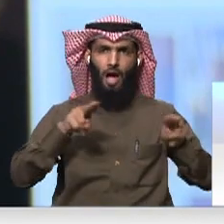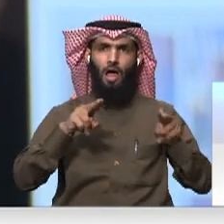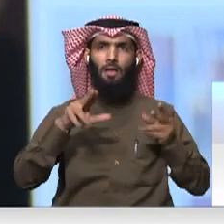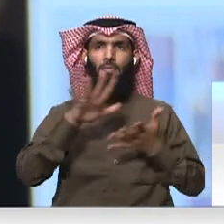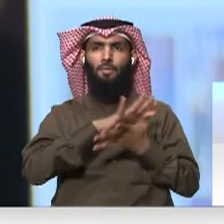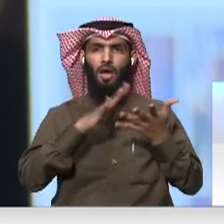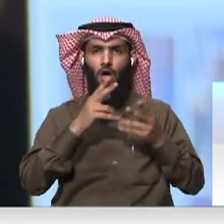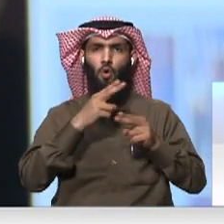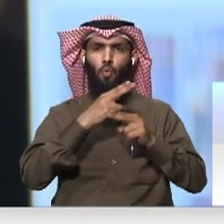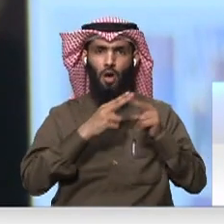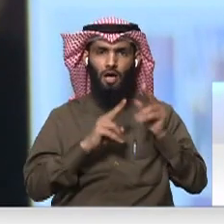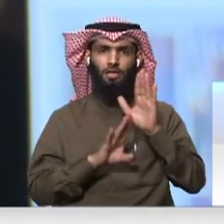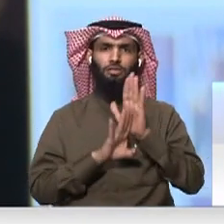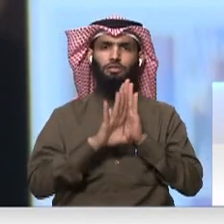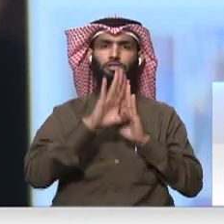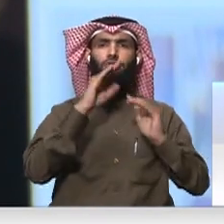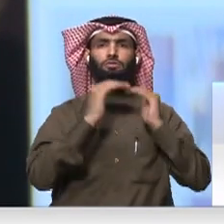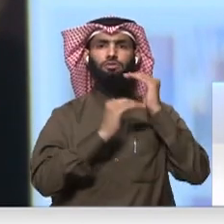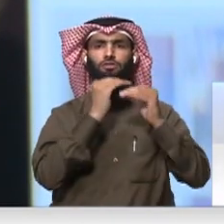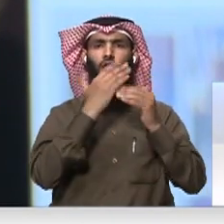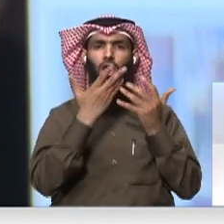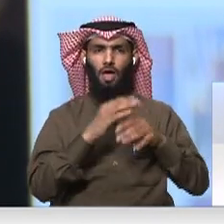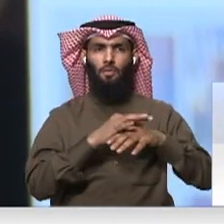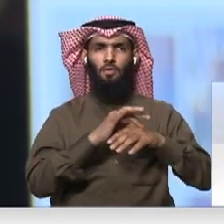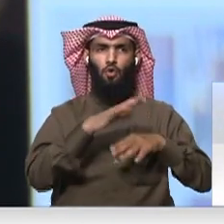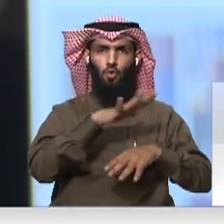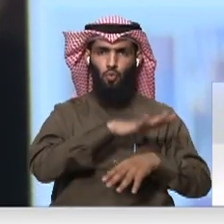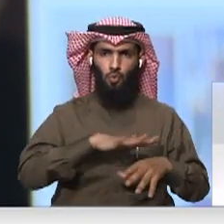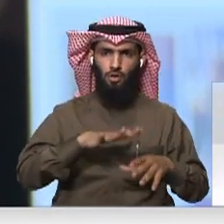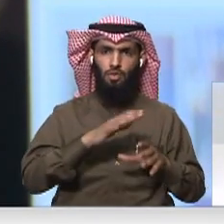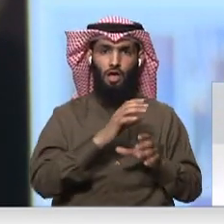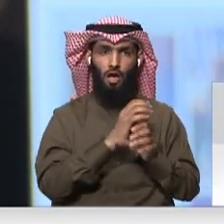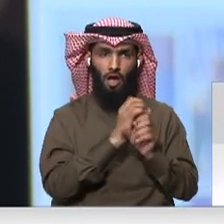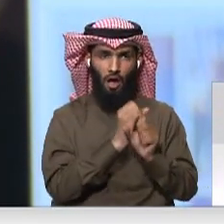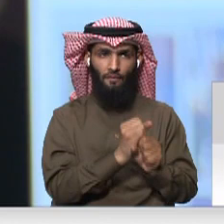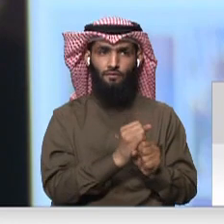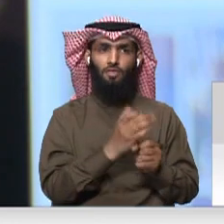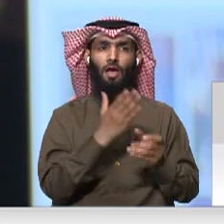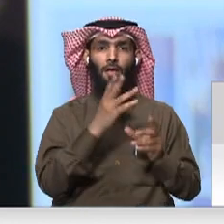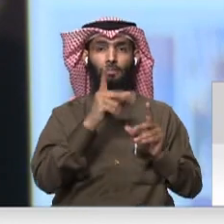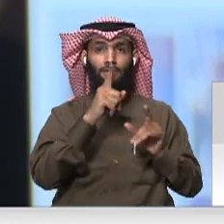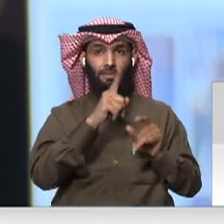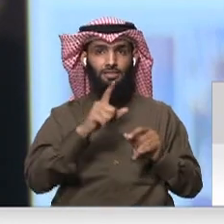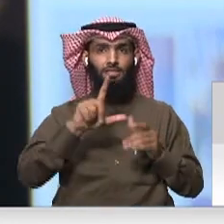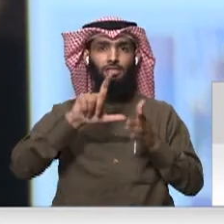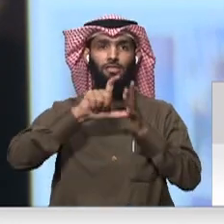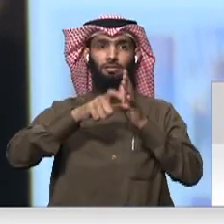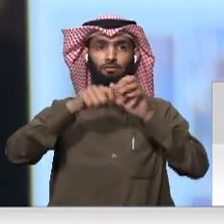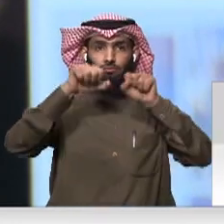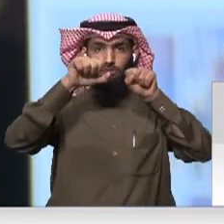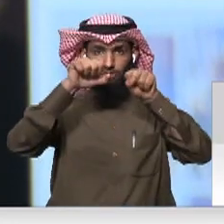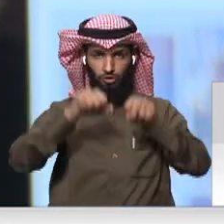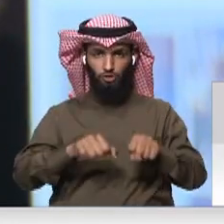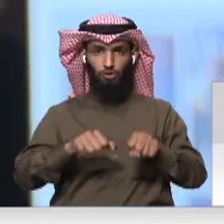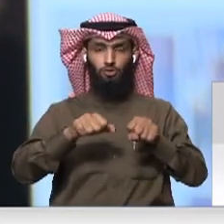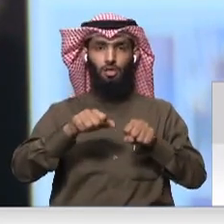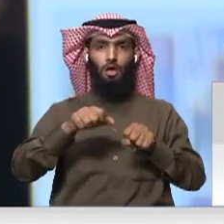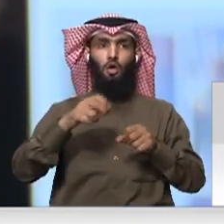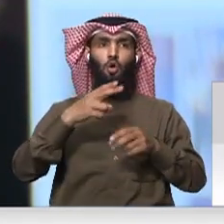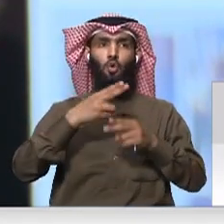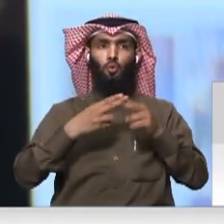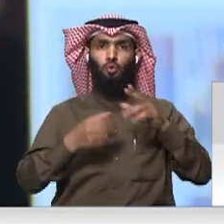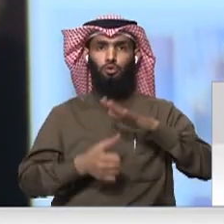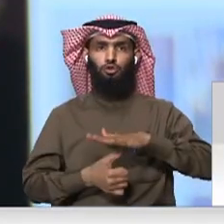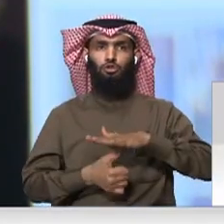دولة الكويت ويحفظ أهلها تحت ظل القيادة الحكيمة لحضرة صاحب السمو أمير